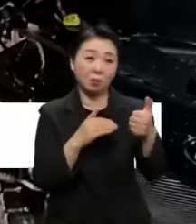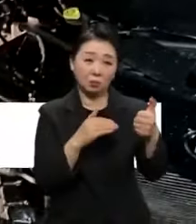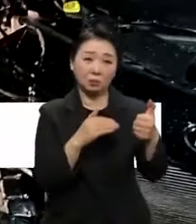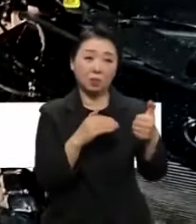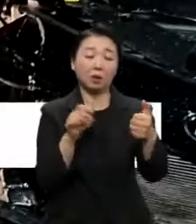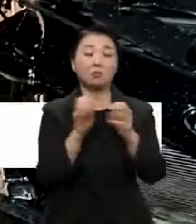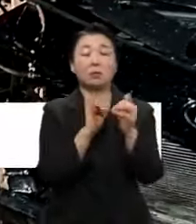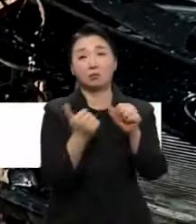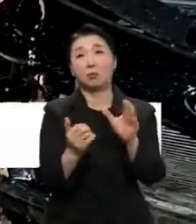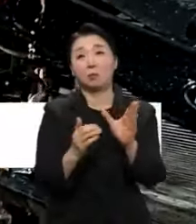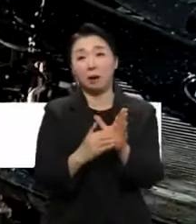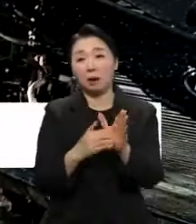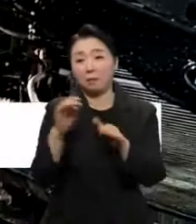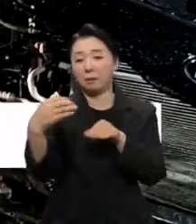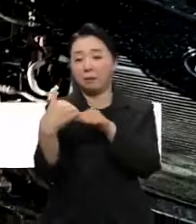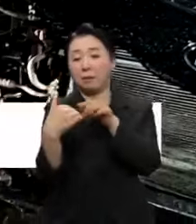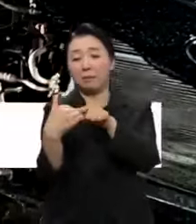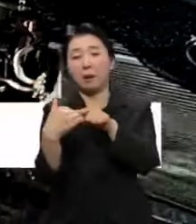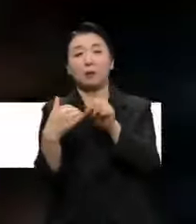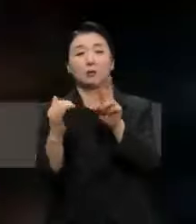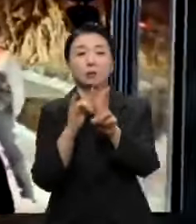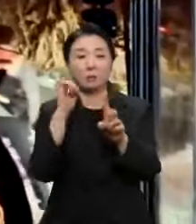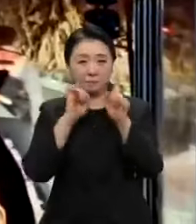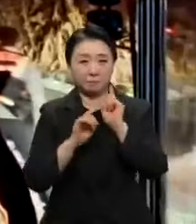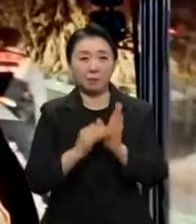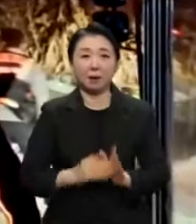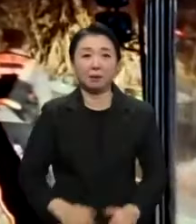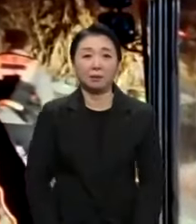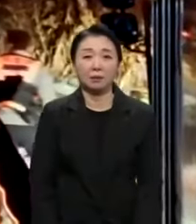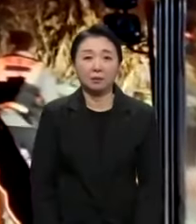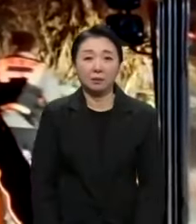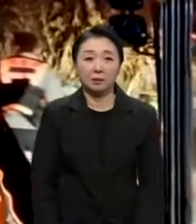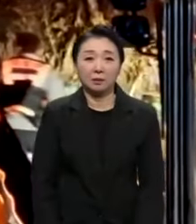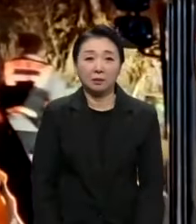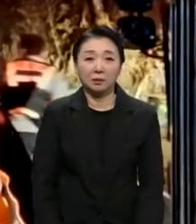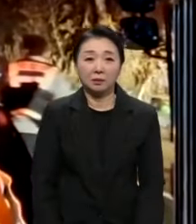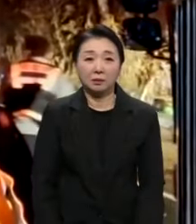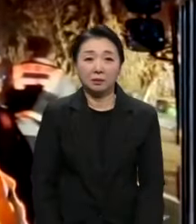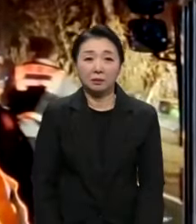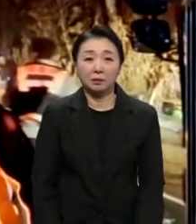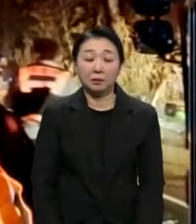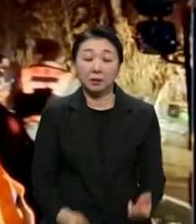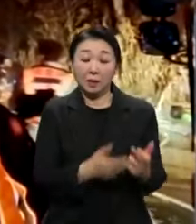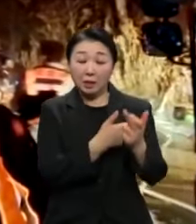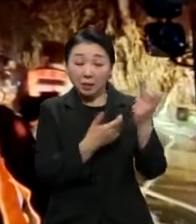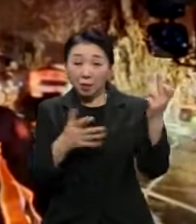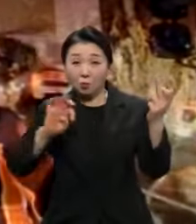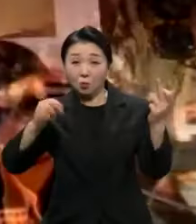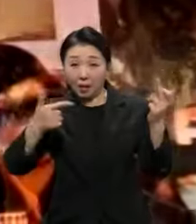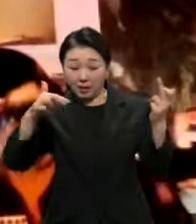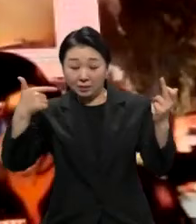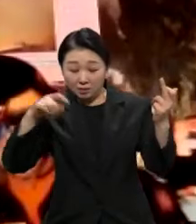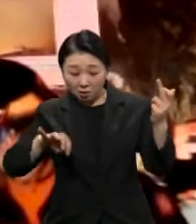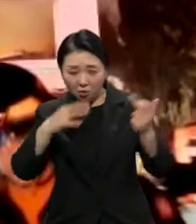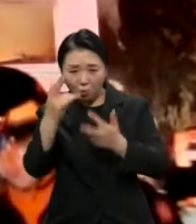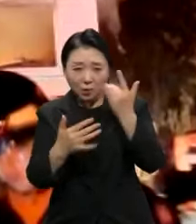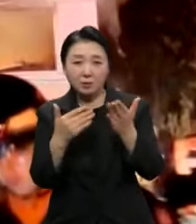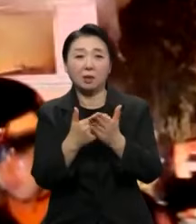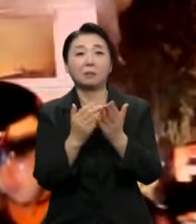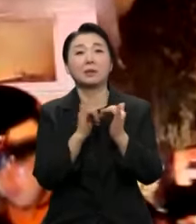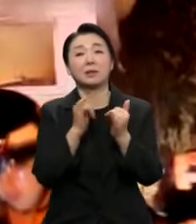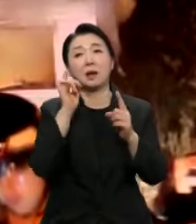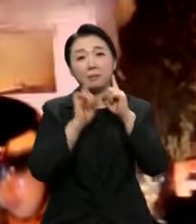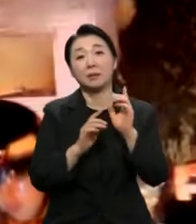반대편 차량 운전자 등 두 명이 다쳤습니다 비슷한 시가 강원 화천군에 화제로 임명 피해가 발생했습니다